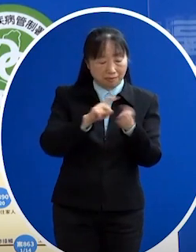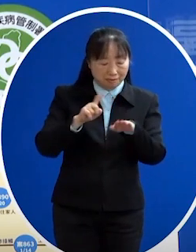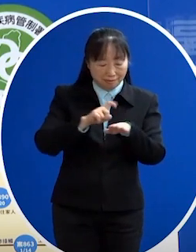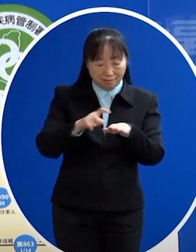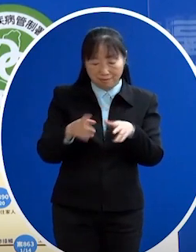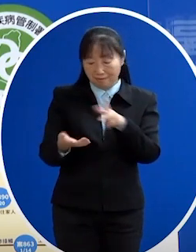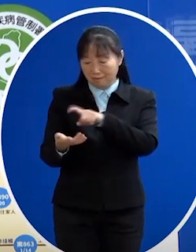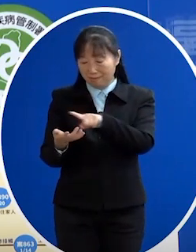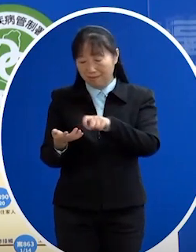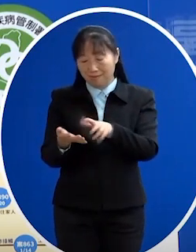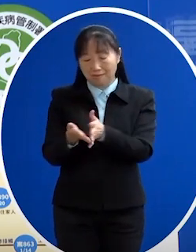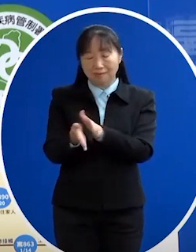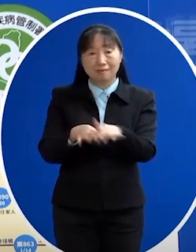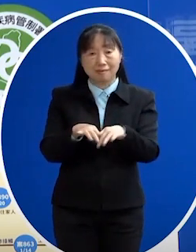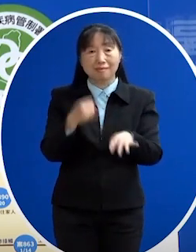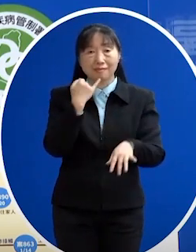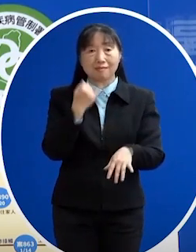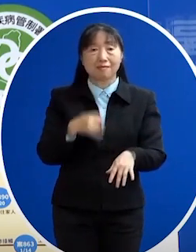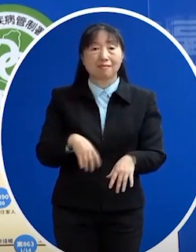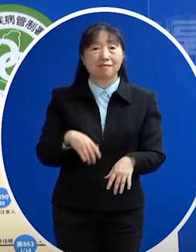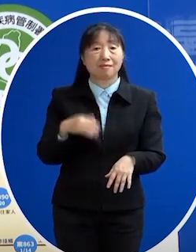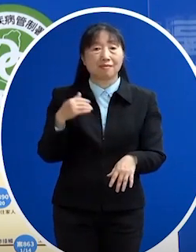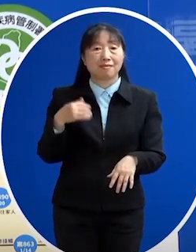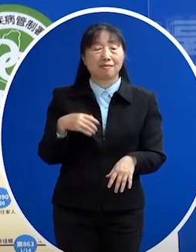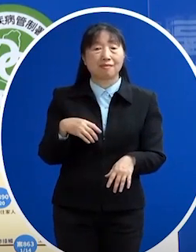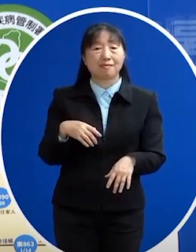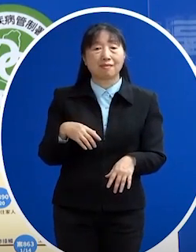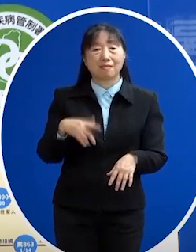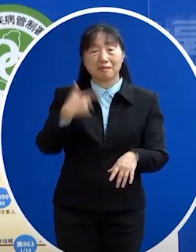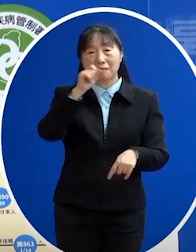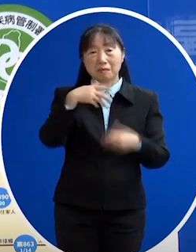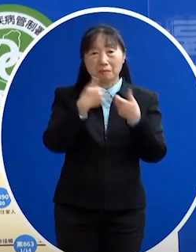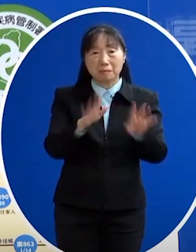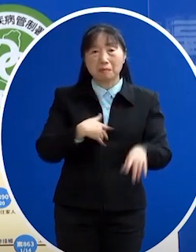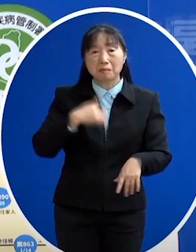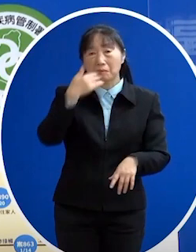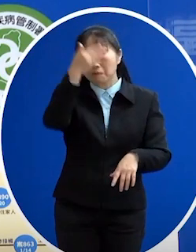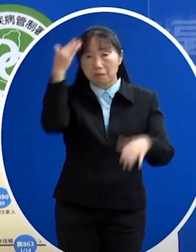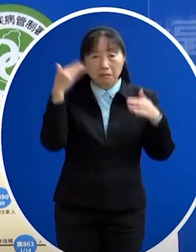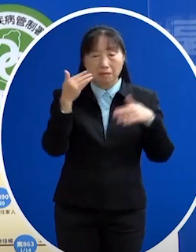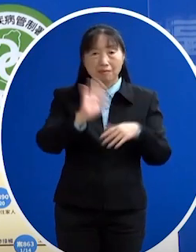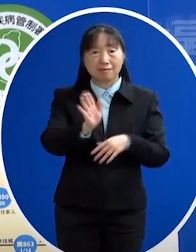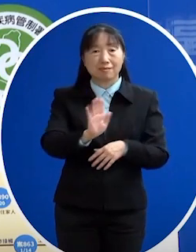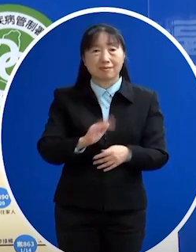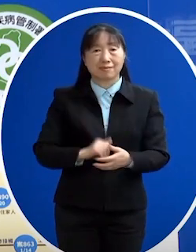毒液的话，那就不要去摸这个口鼻眼就要避开来。